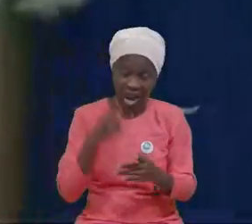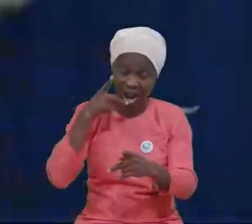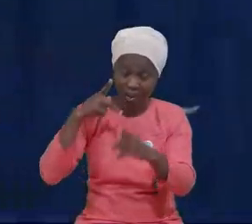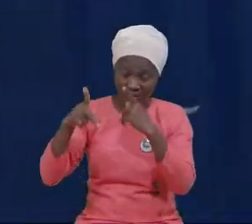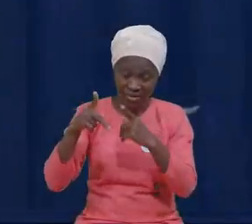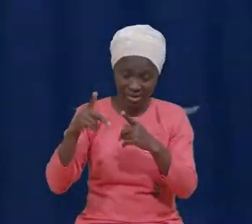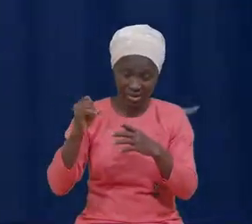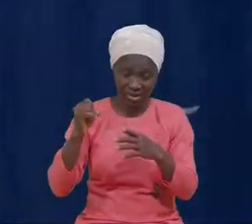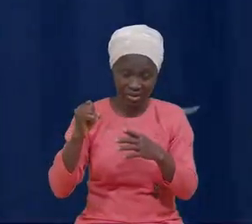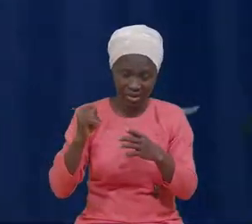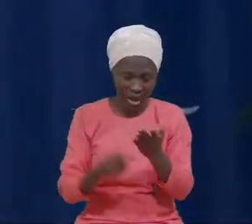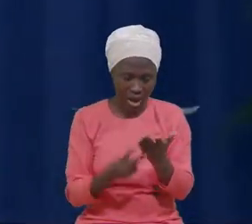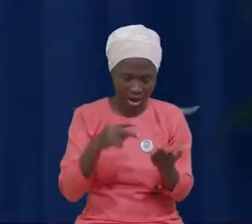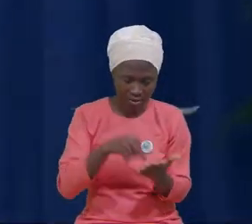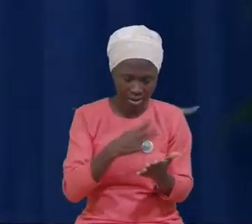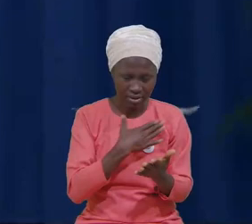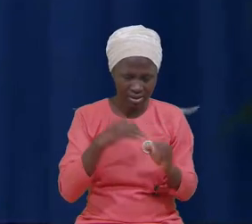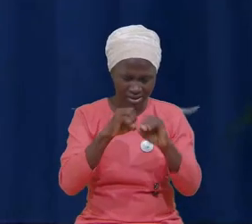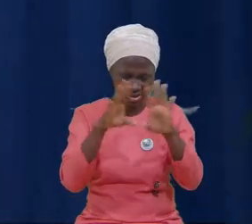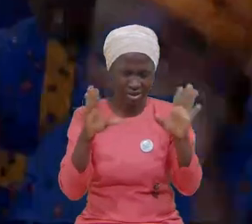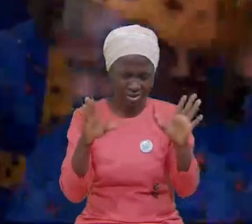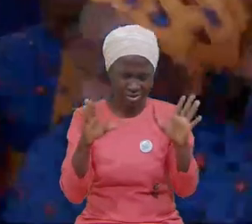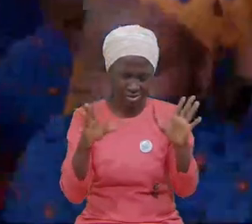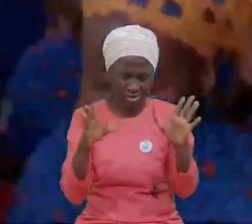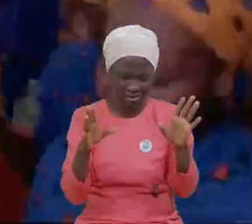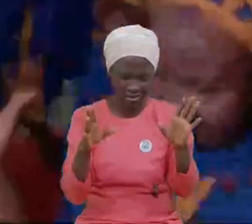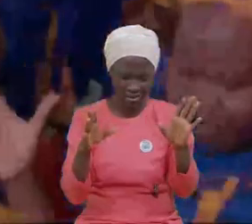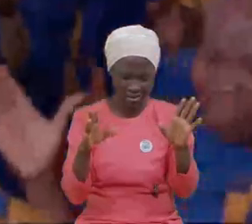Cette prophétie de se lever et de briller,